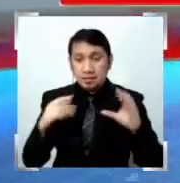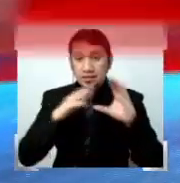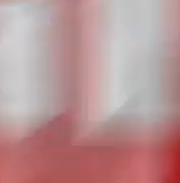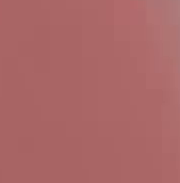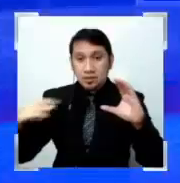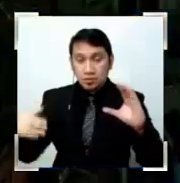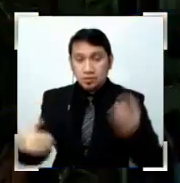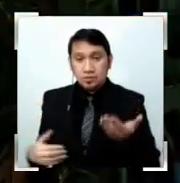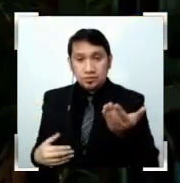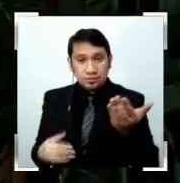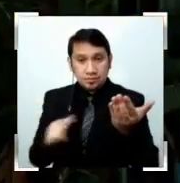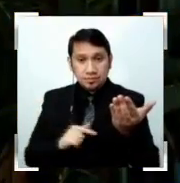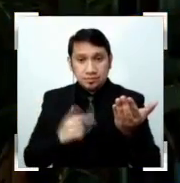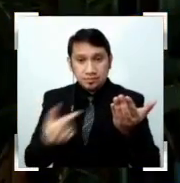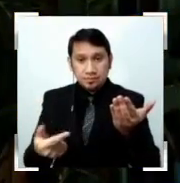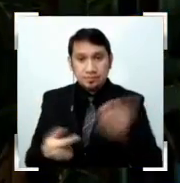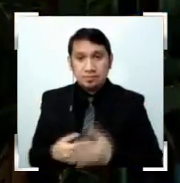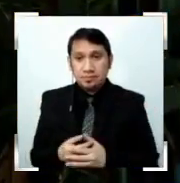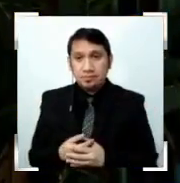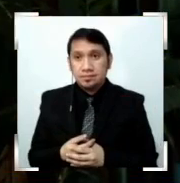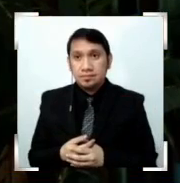JP?